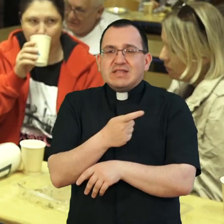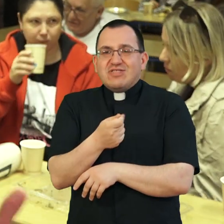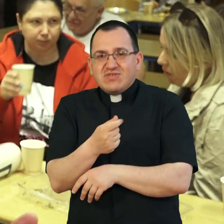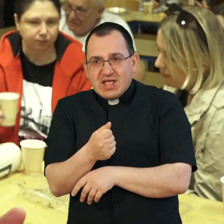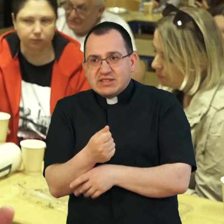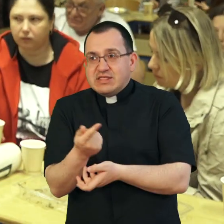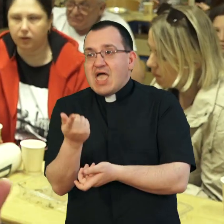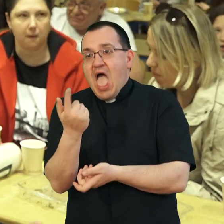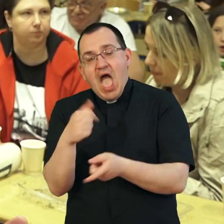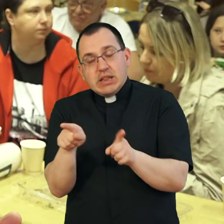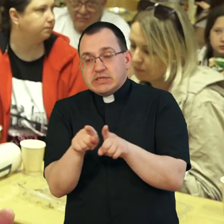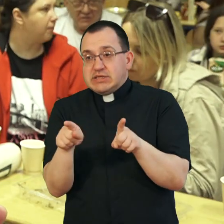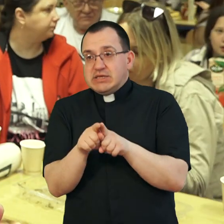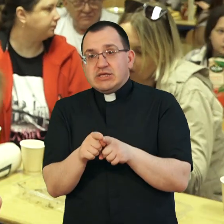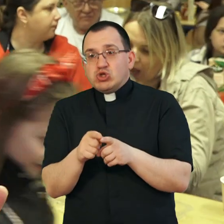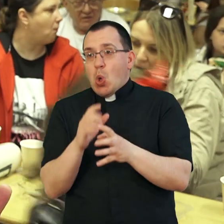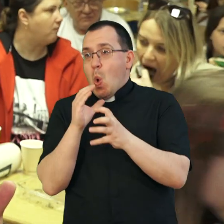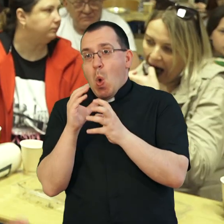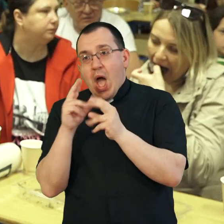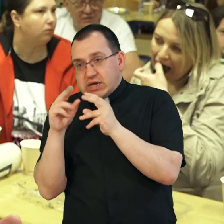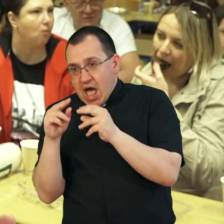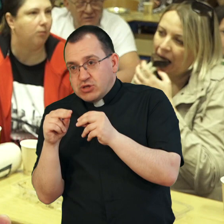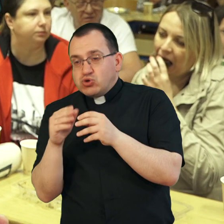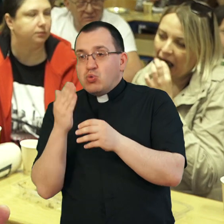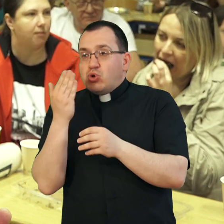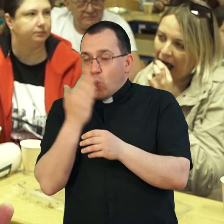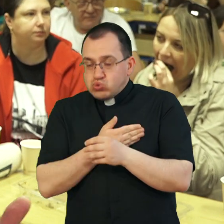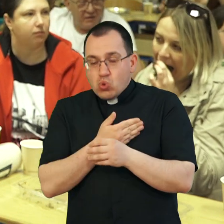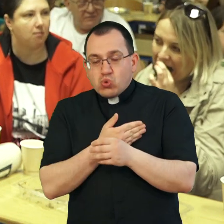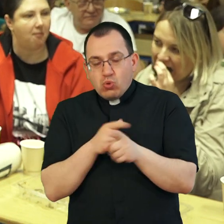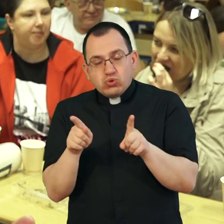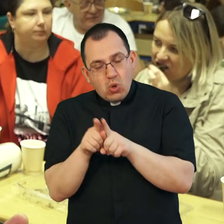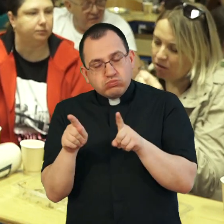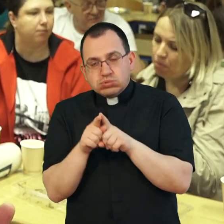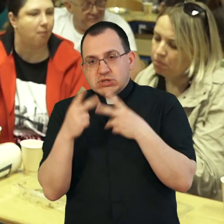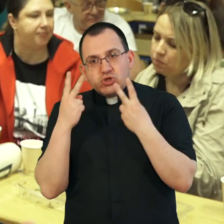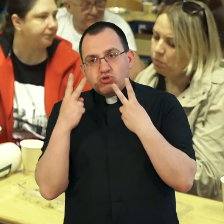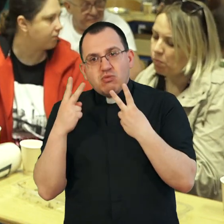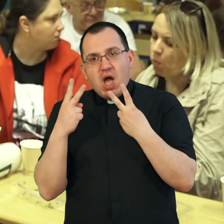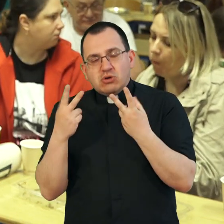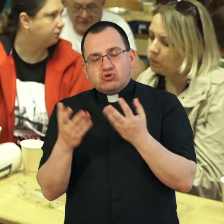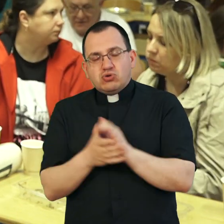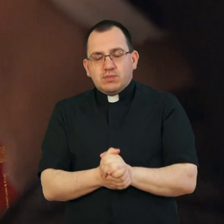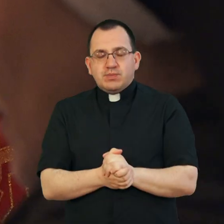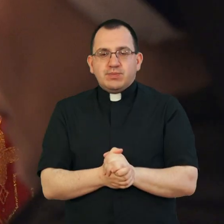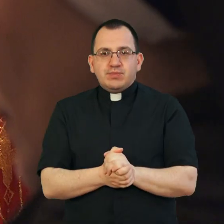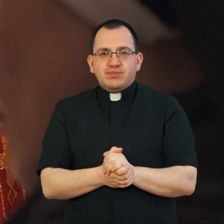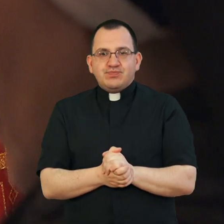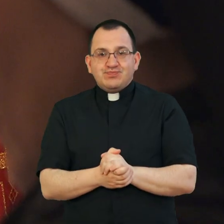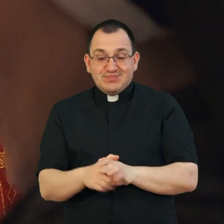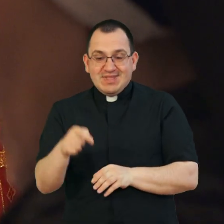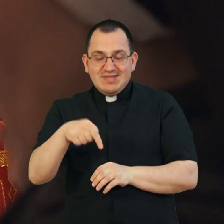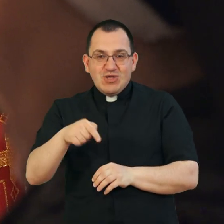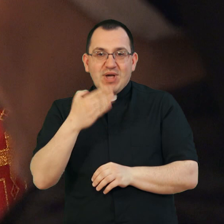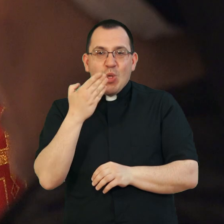nekako duhovno, razgovorom, ipak ljudi žele čuti riječ Božju na svom jeziku. Na ovom